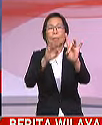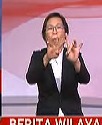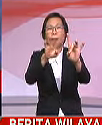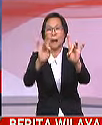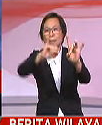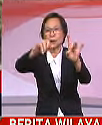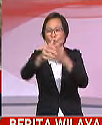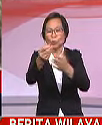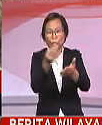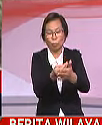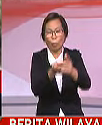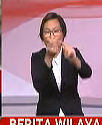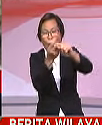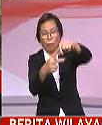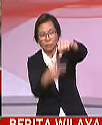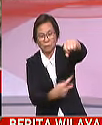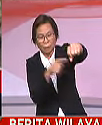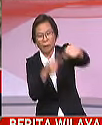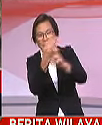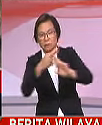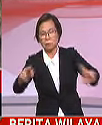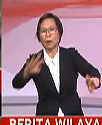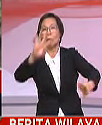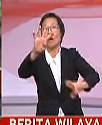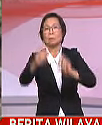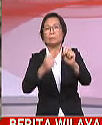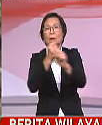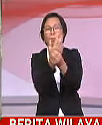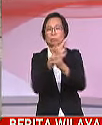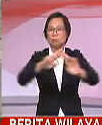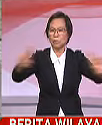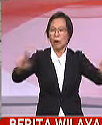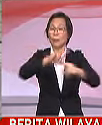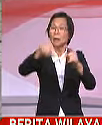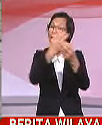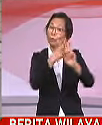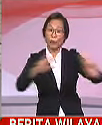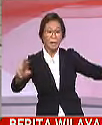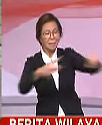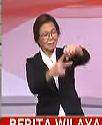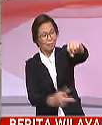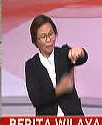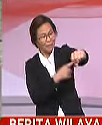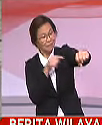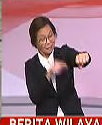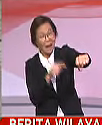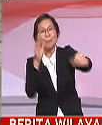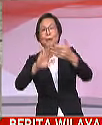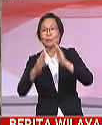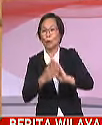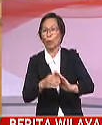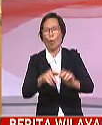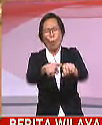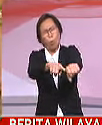848 juta ringgit ini dijangka siap dalam tempoh 4 tahun. Apabila siap, Jambatan Batang Lupa akan menjadi